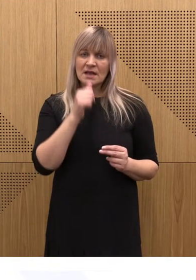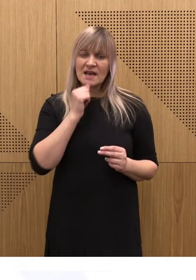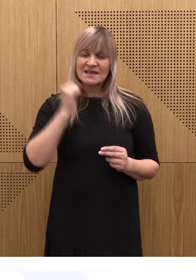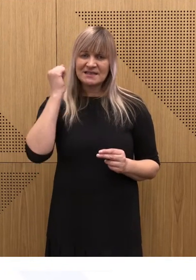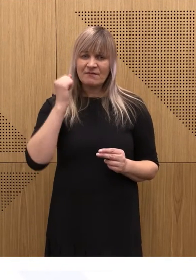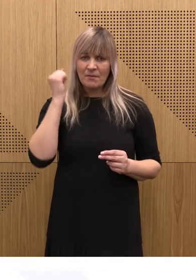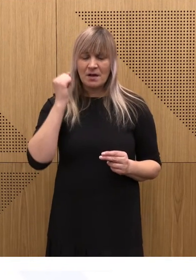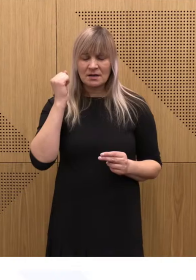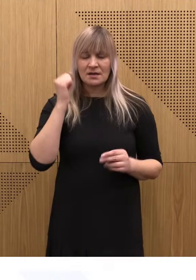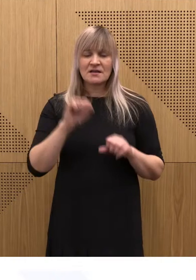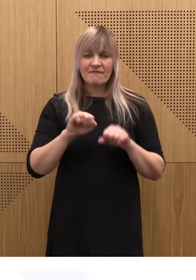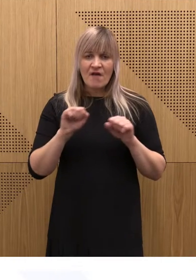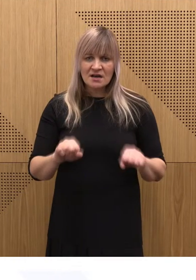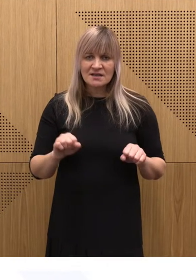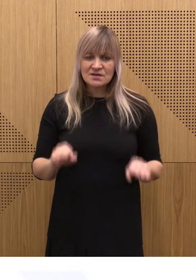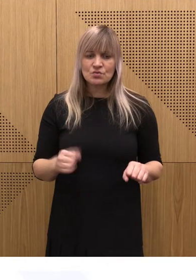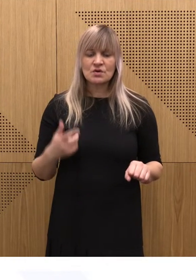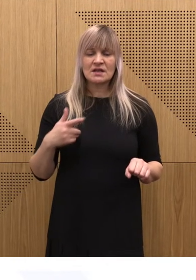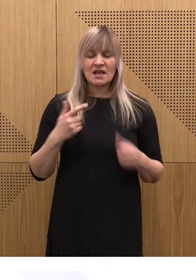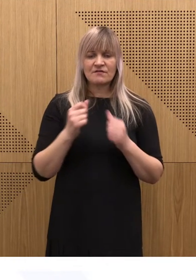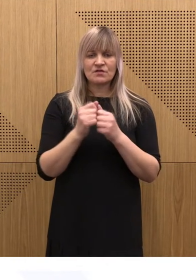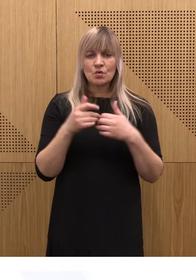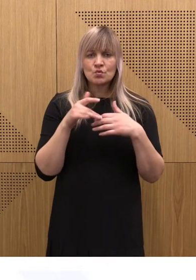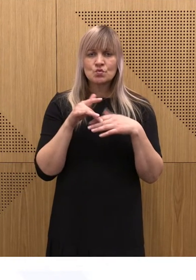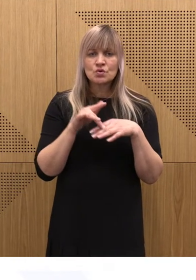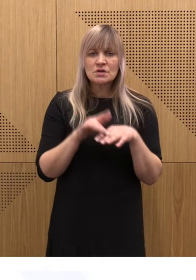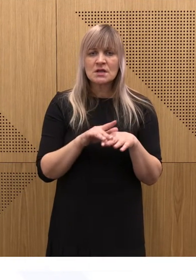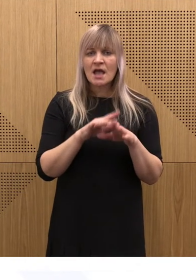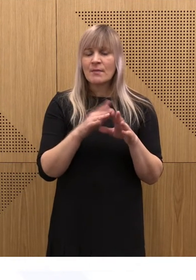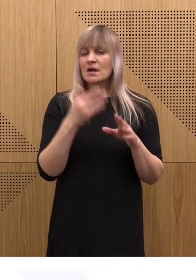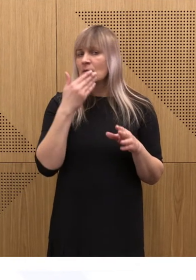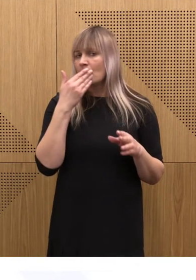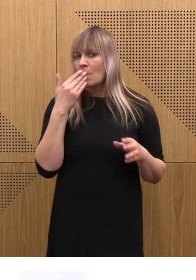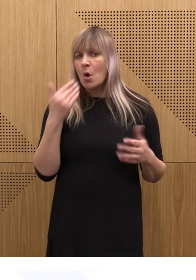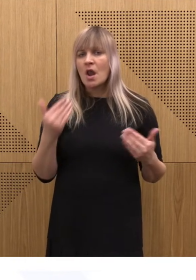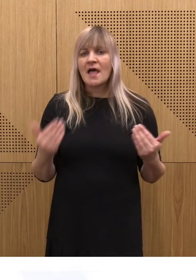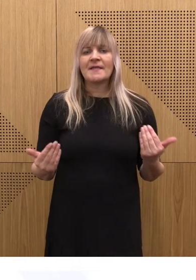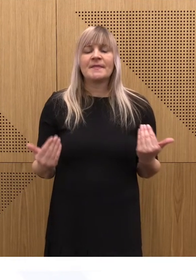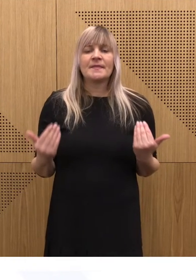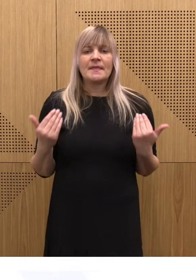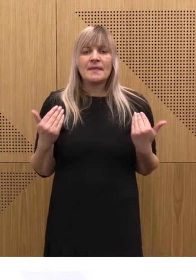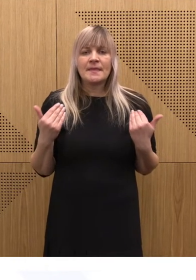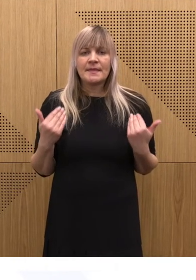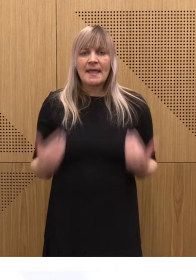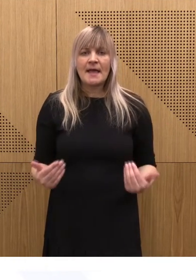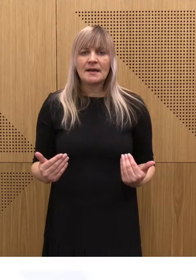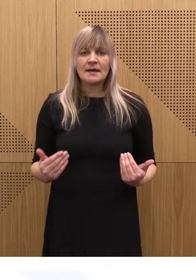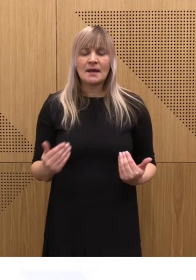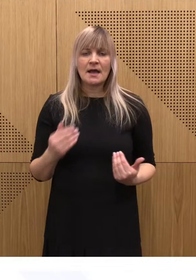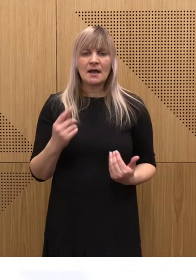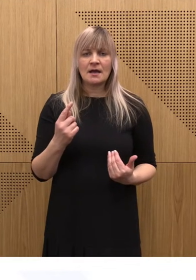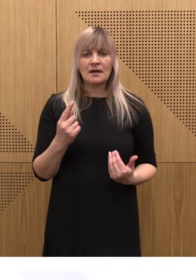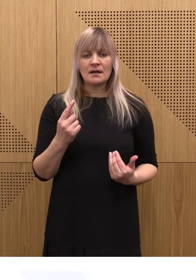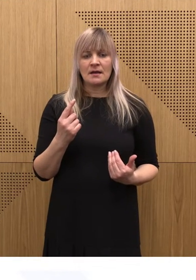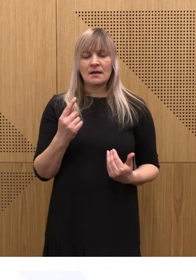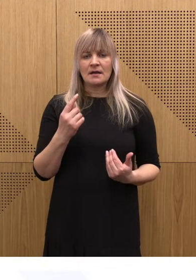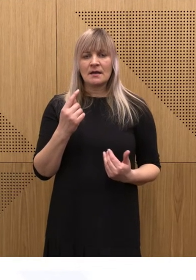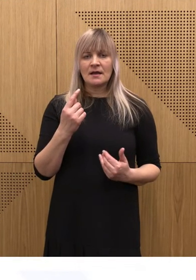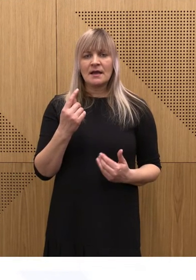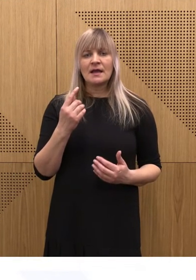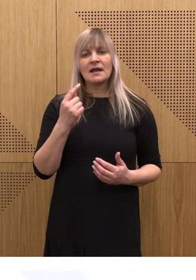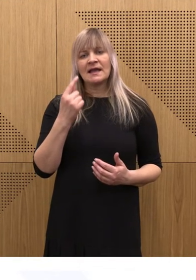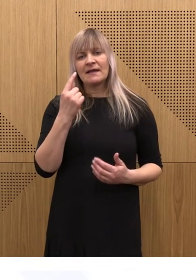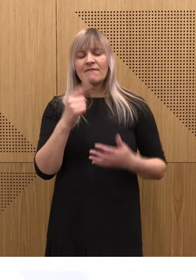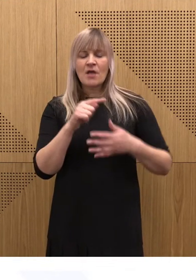Vabariigi valitsusel ja ma arvan tervishoiusüsteemil tervikuna ei ole täna, võiks öelda isegi esimese viie, mure seas